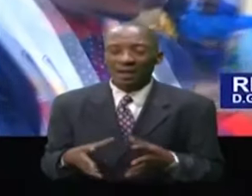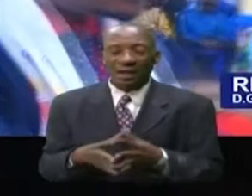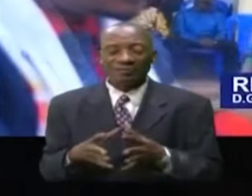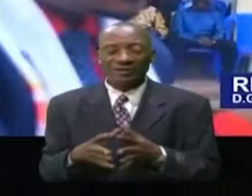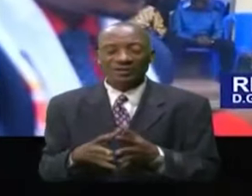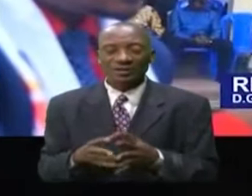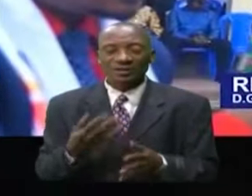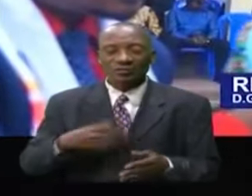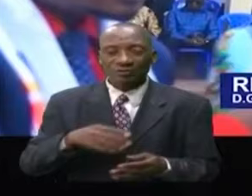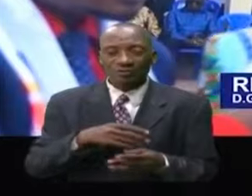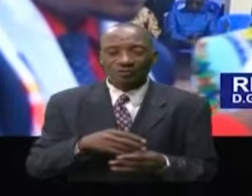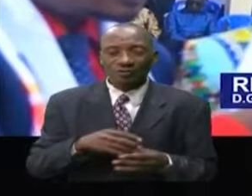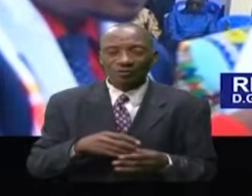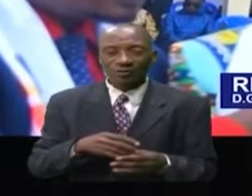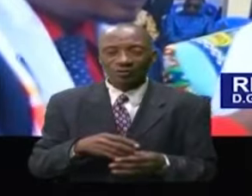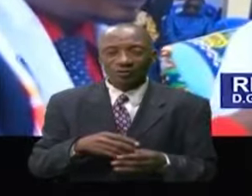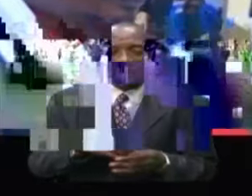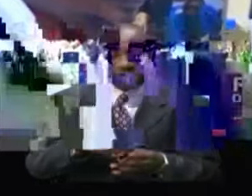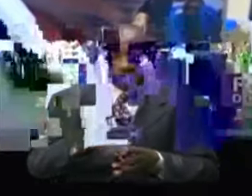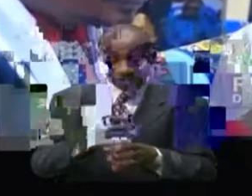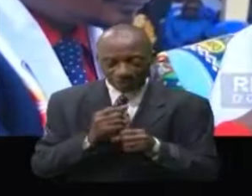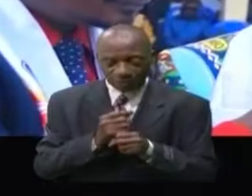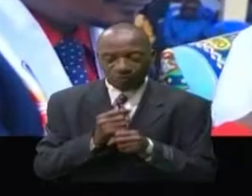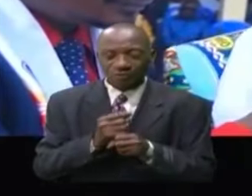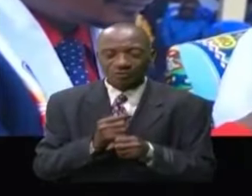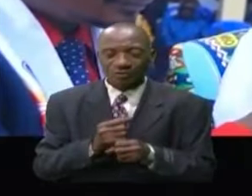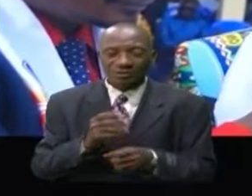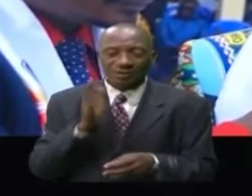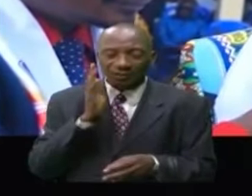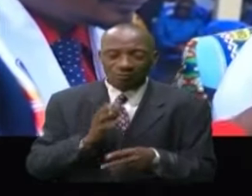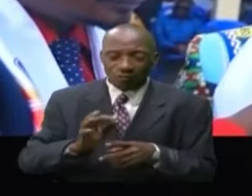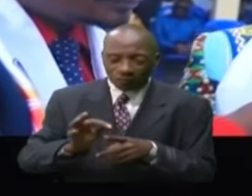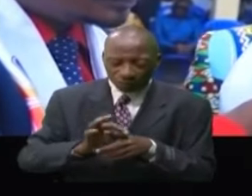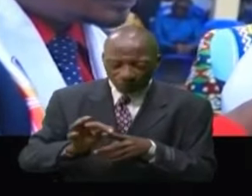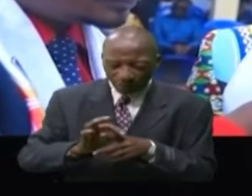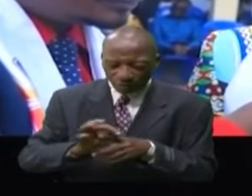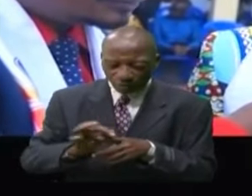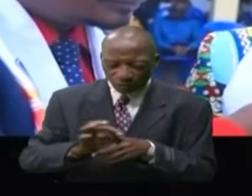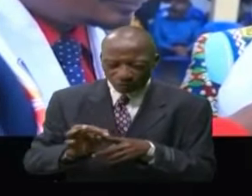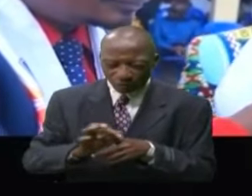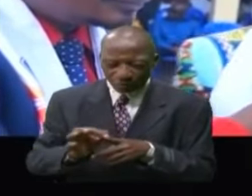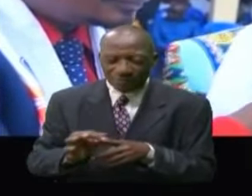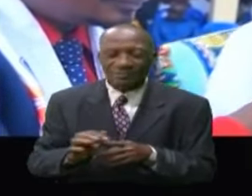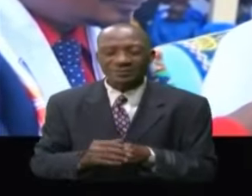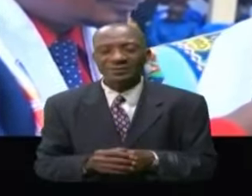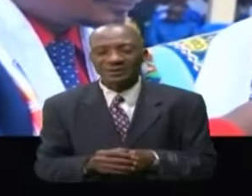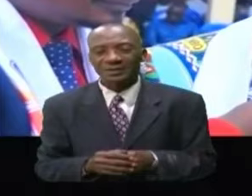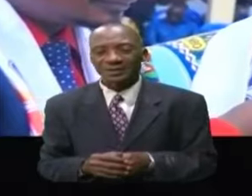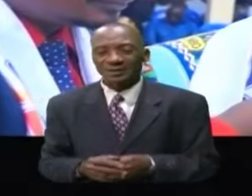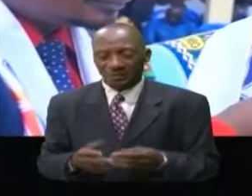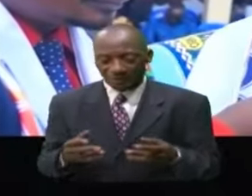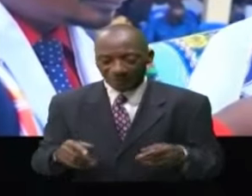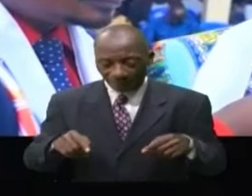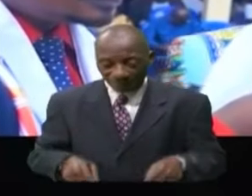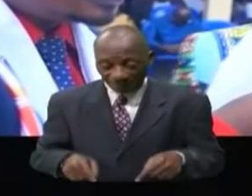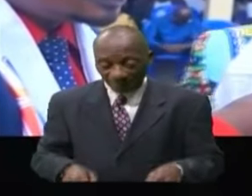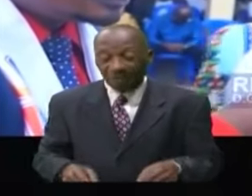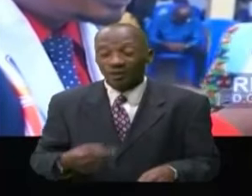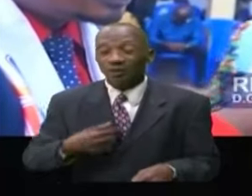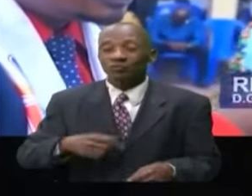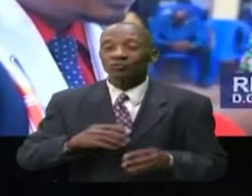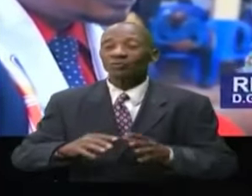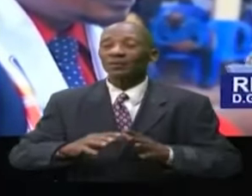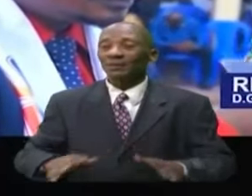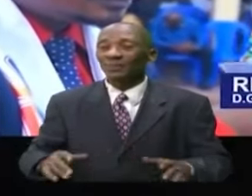avenir, s'inscrit dans le cadre de matérialiser la vision du chef de l'État,